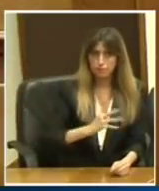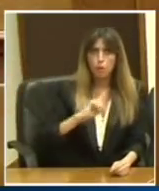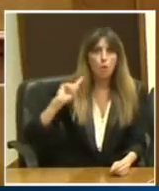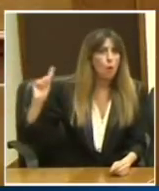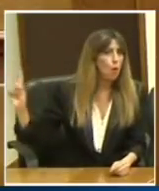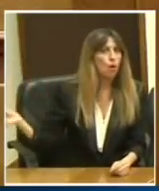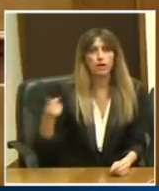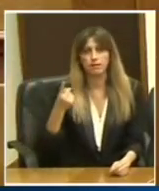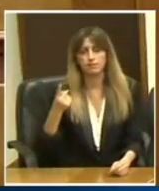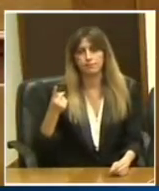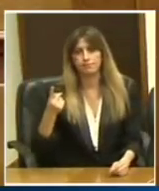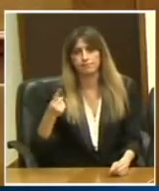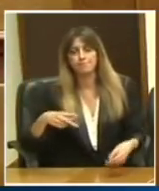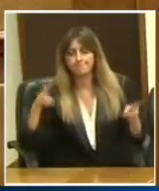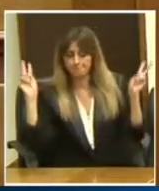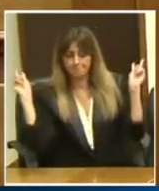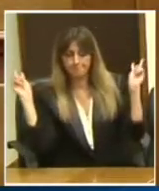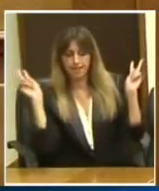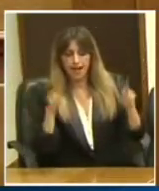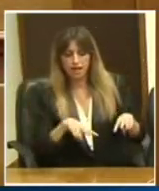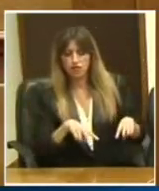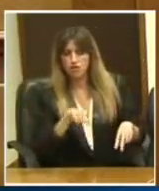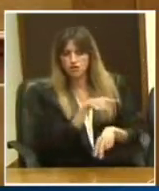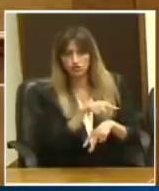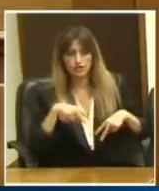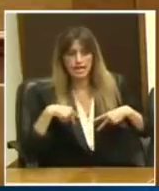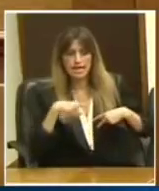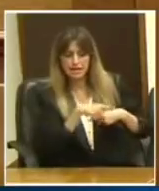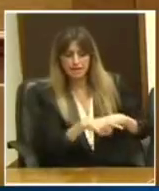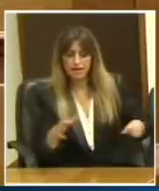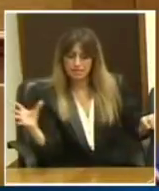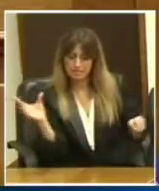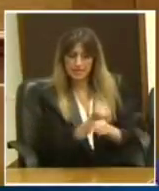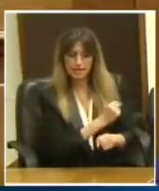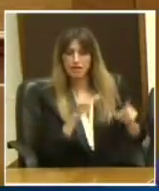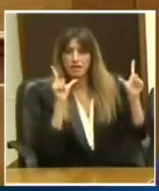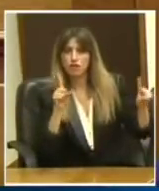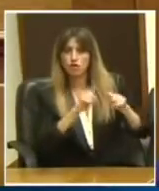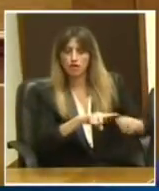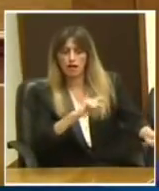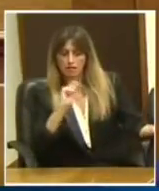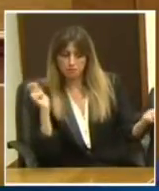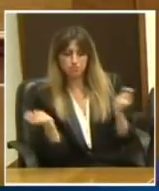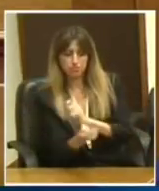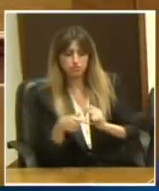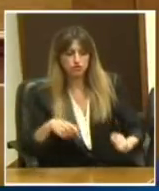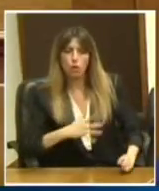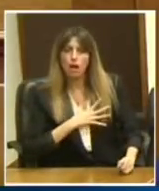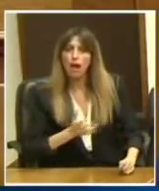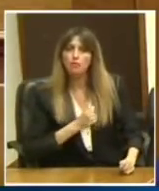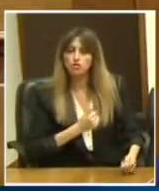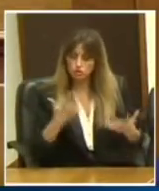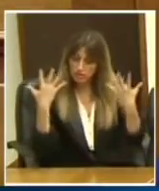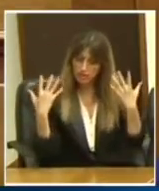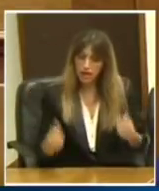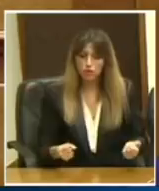αναγνωρίζουν ότι αυτή η κυβέρνηση αποκαθιστά την αξιοπιστία της χώρας. Και δεύτερον, το